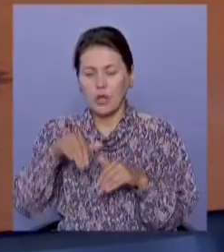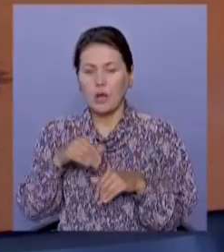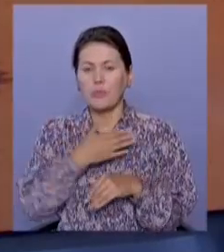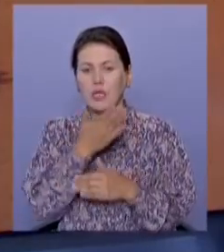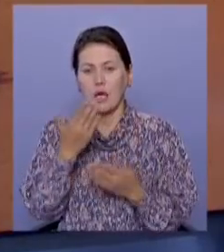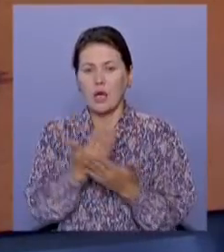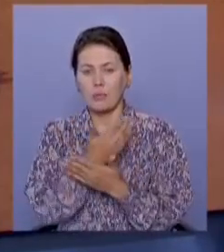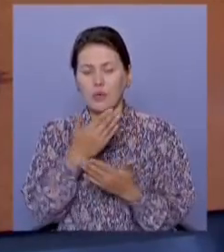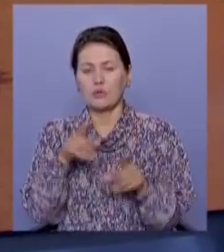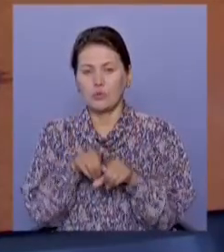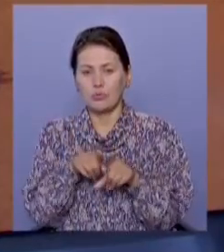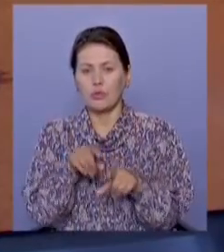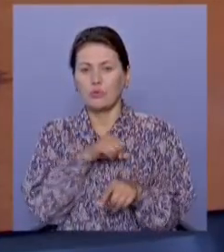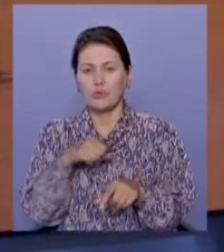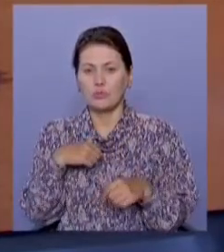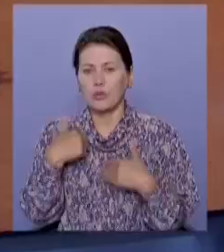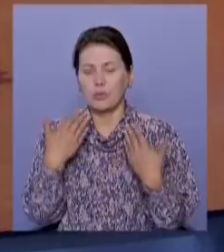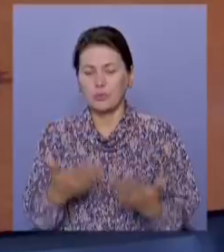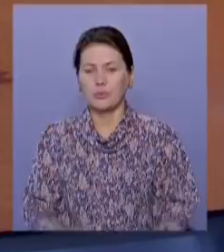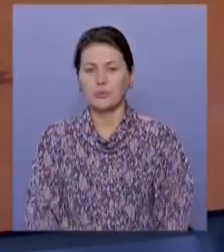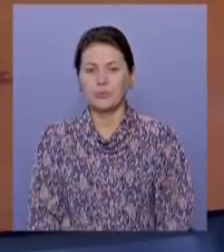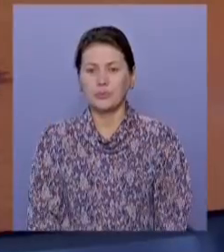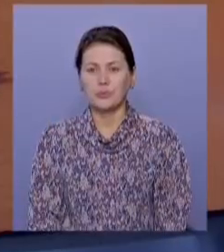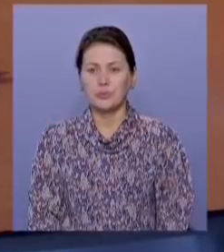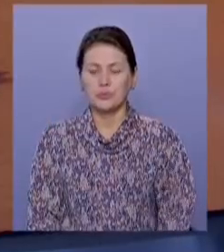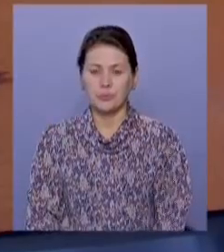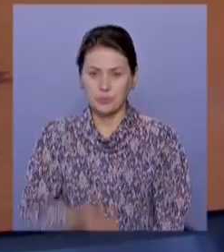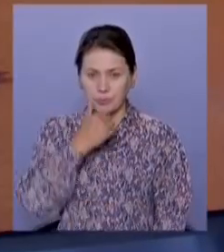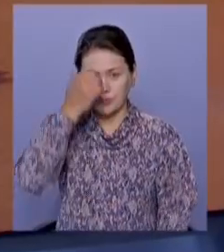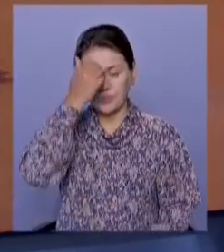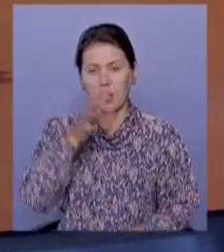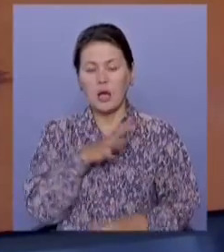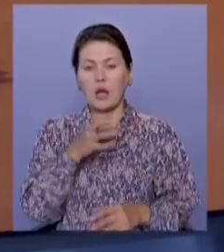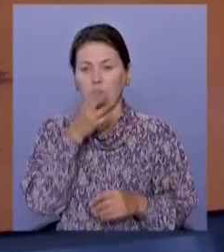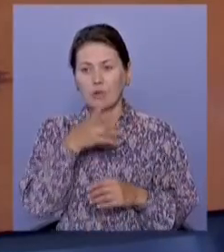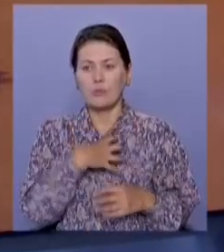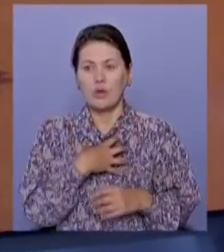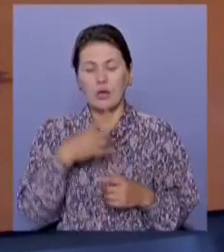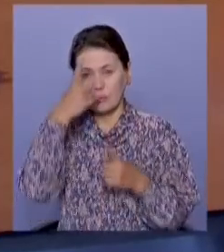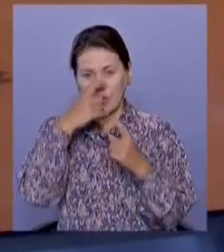бар ақпарат осы, сөз сізгіні студияда. Рахмет, Жадыра, жарайсың, маңызды